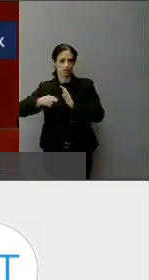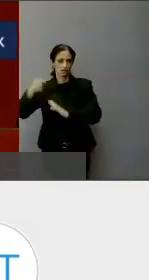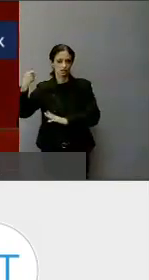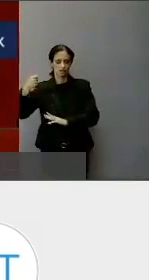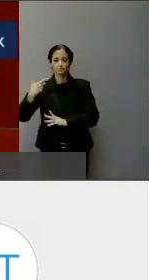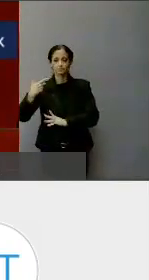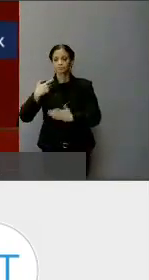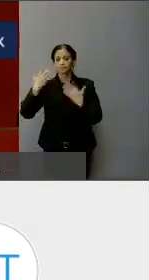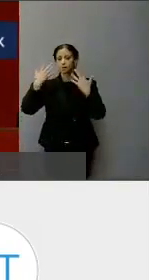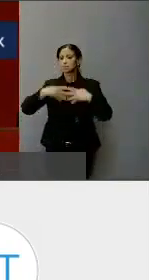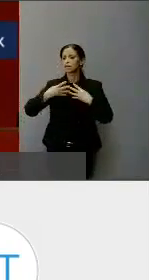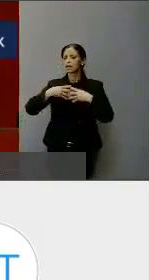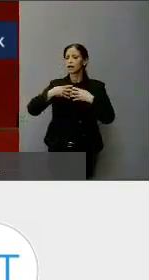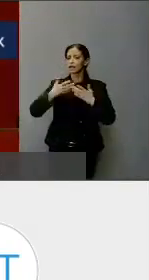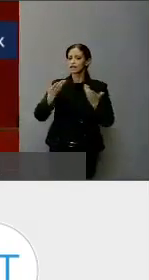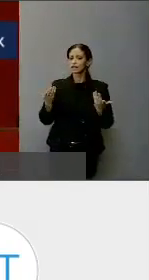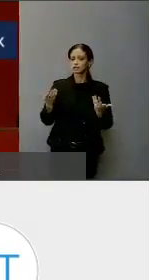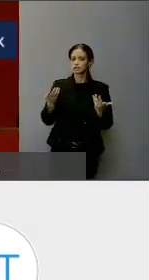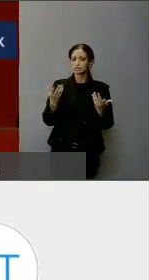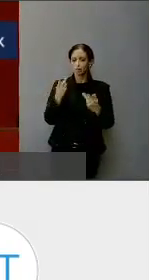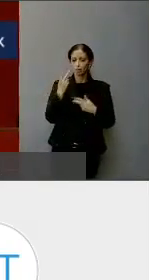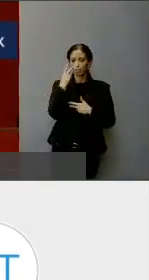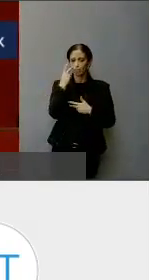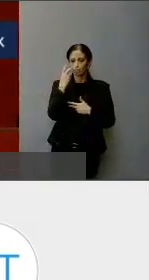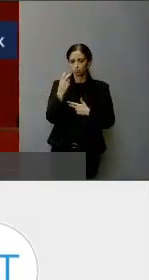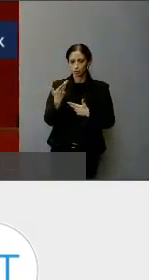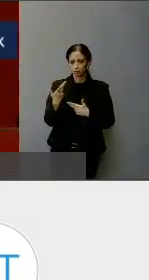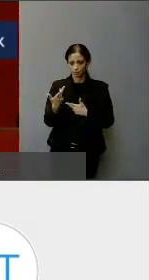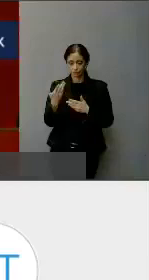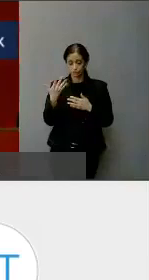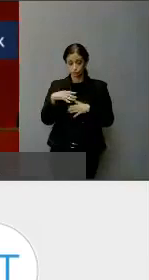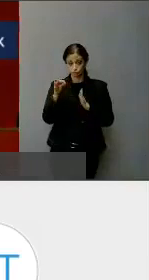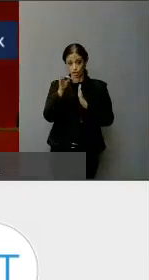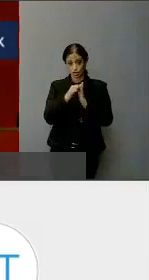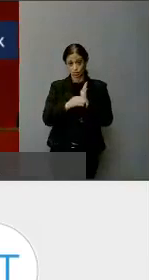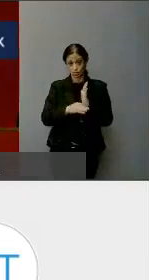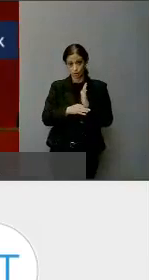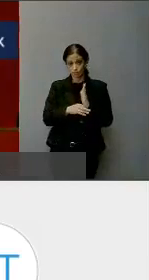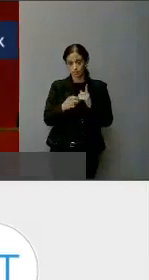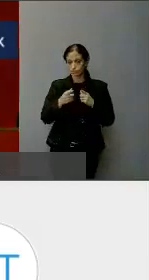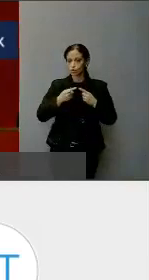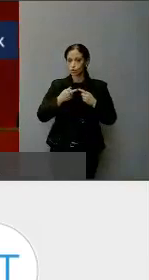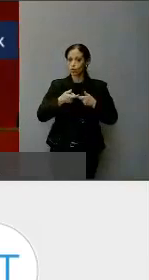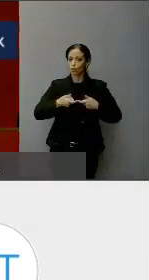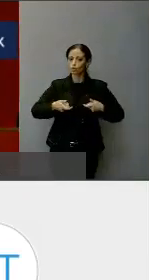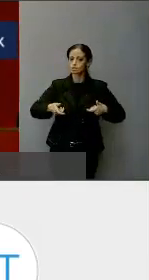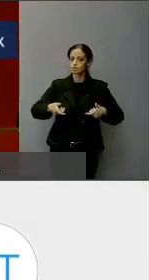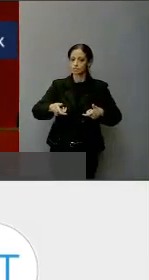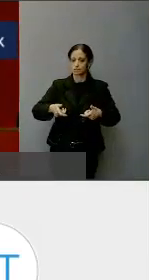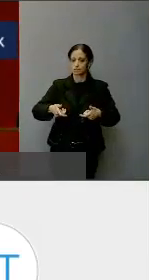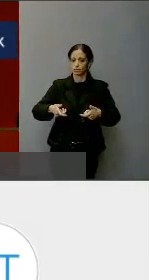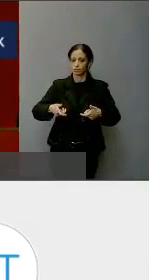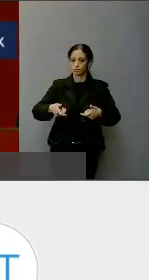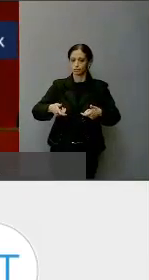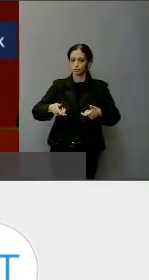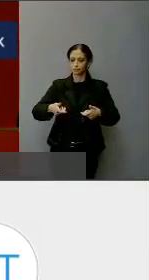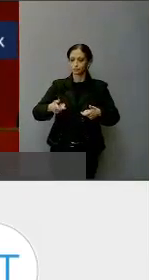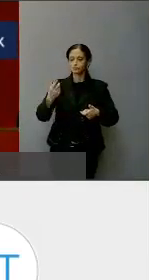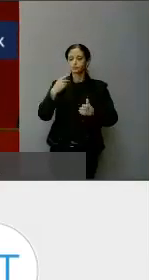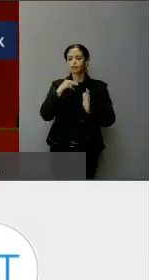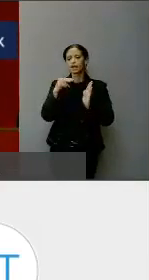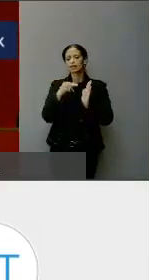tipo di meccanismo è previsto nel nostro regolamento del consiglio che all'articolo